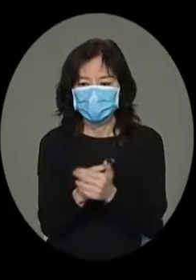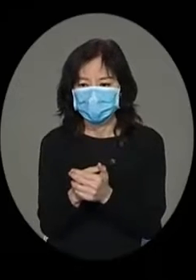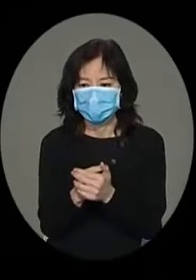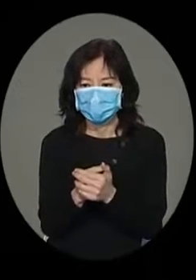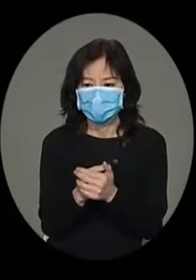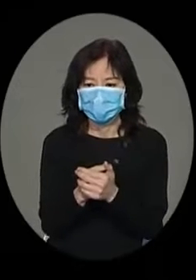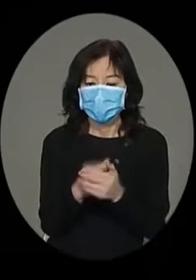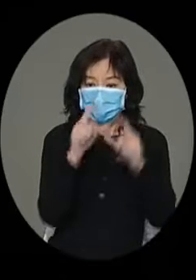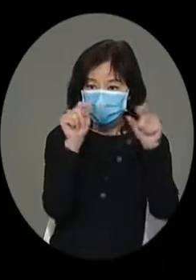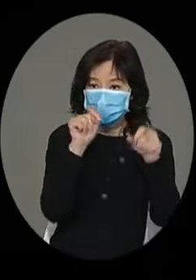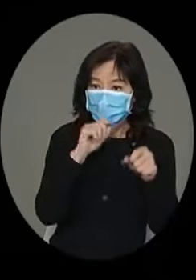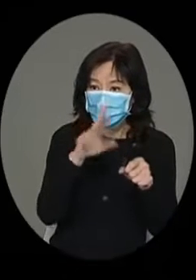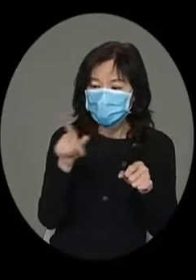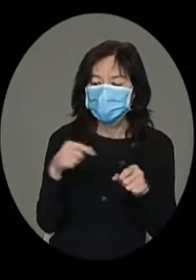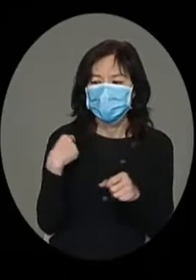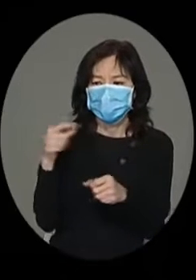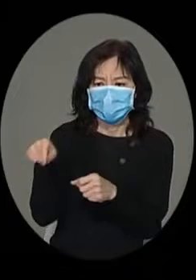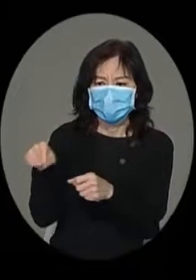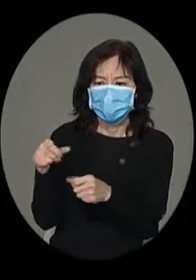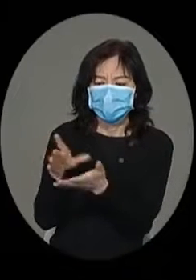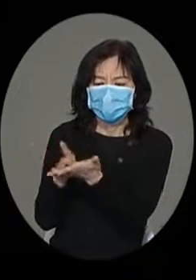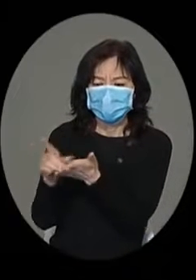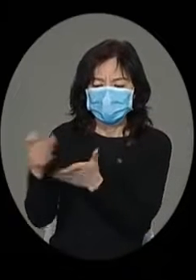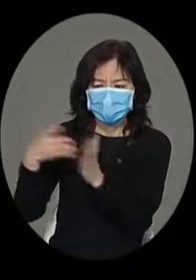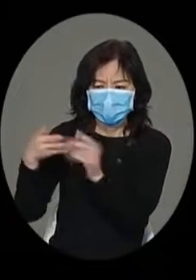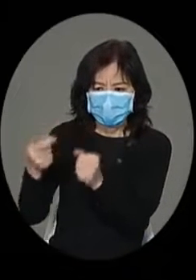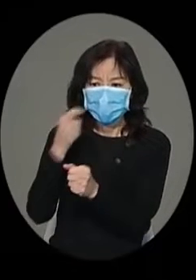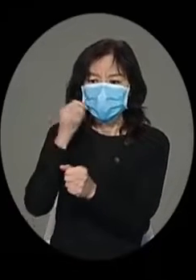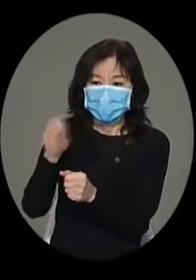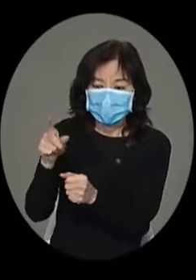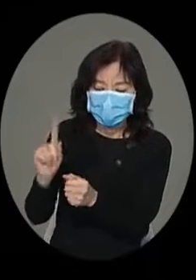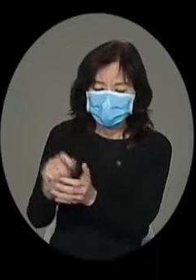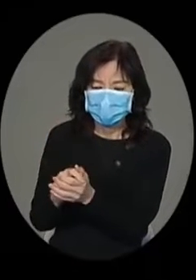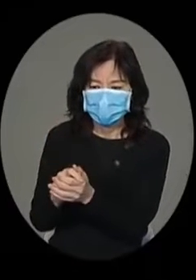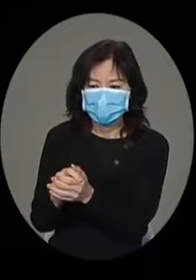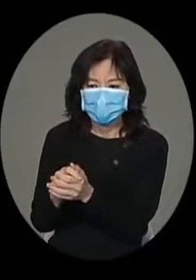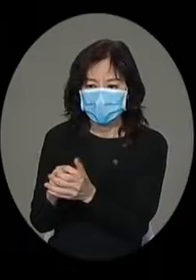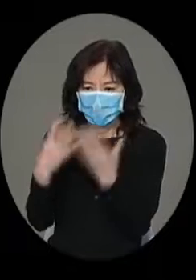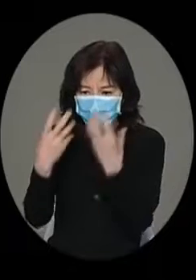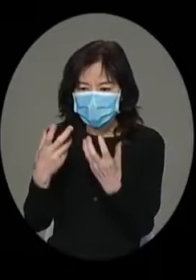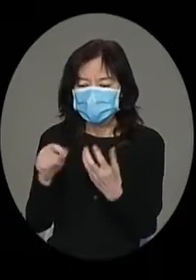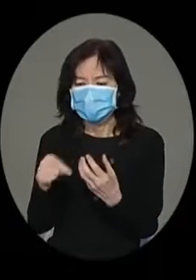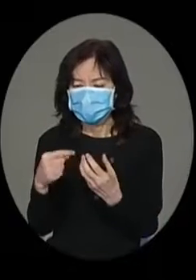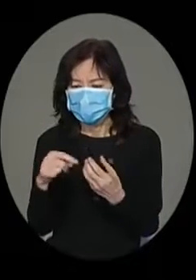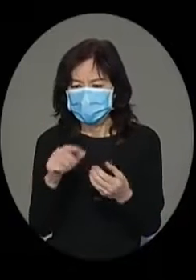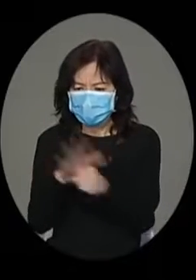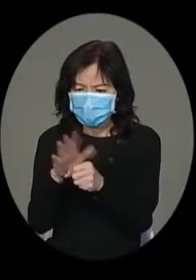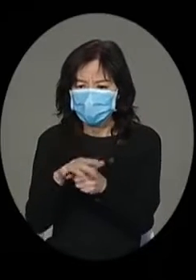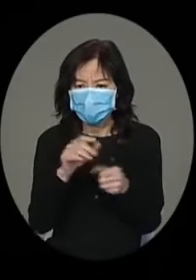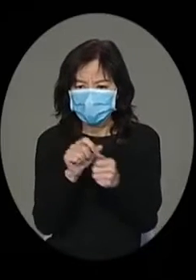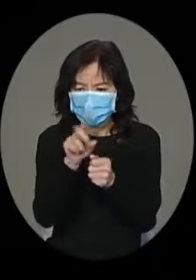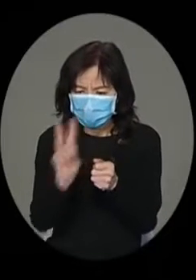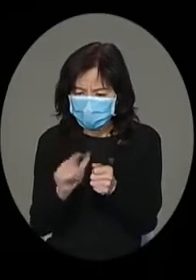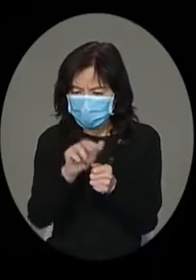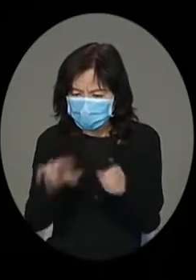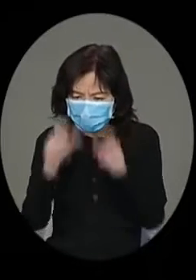堅又寫著，如果原畫家葛飾北齋今日仲在生，他應該會非常關心日本的核廢水問